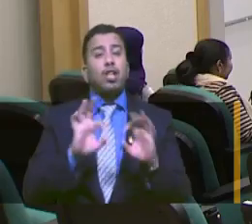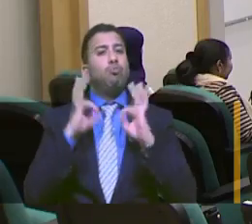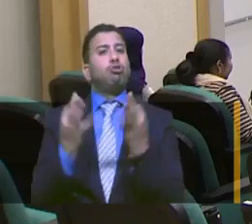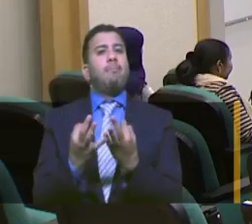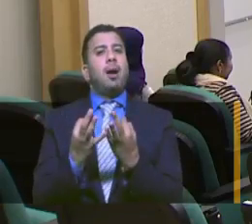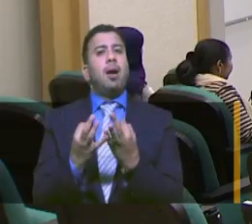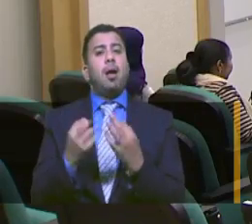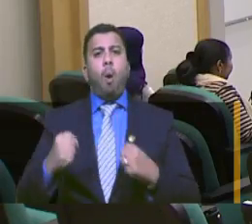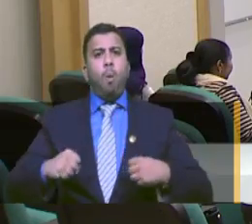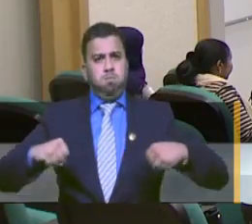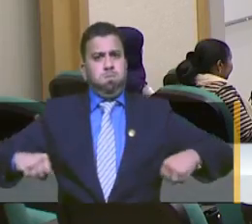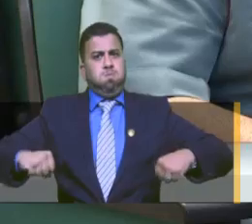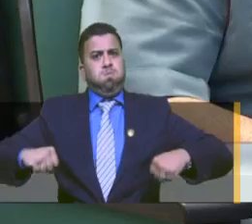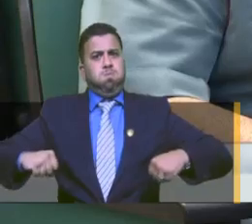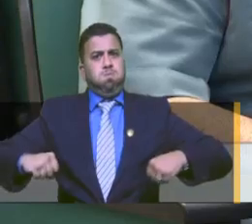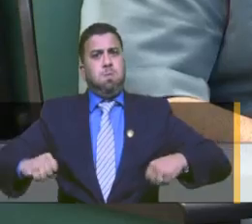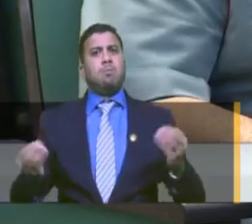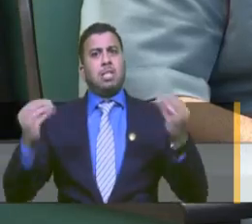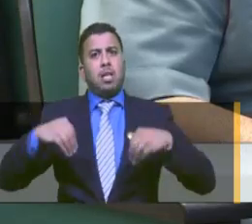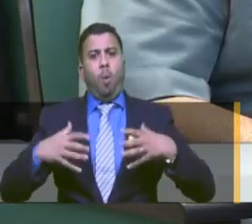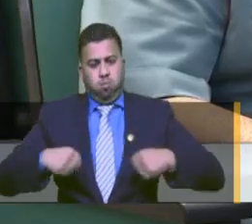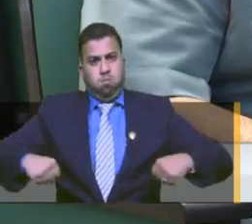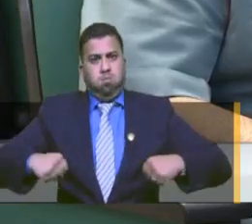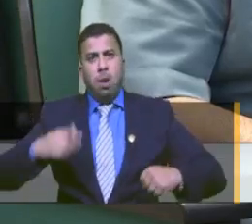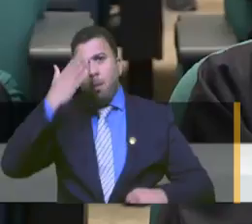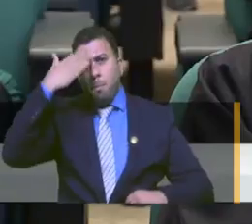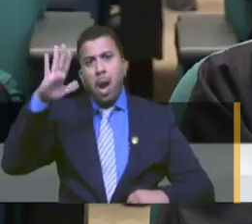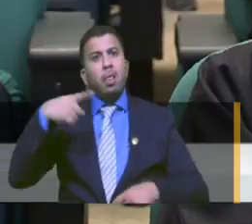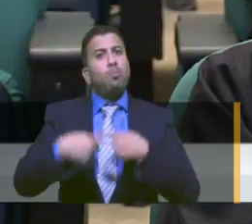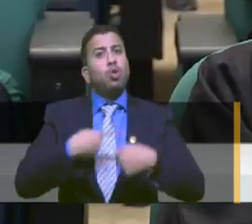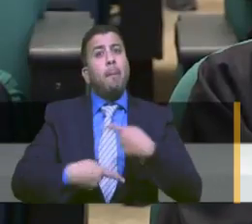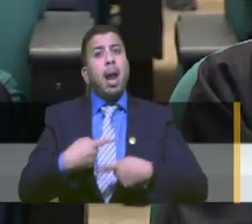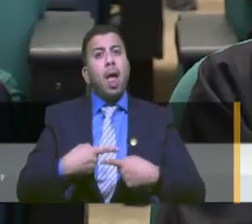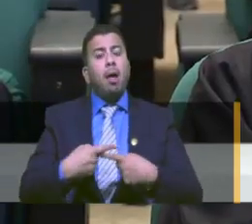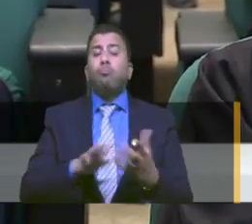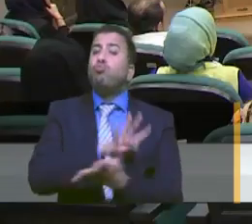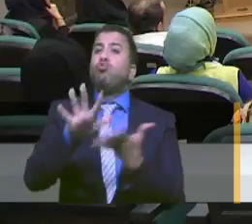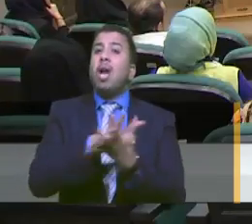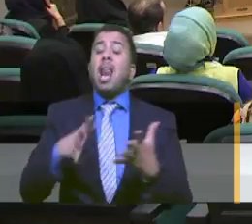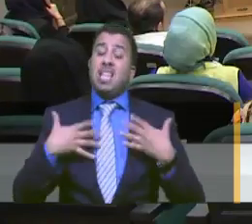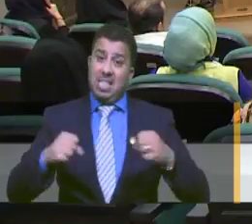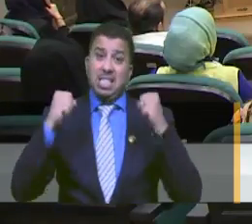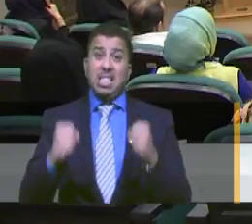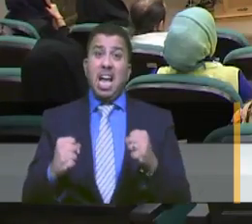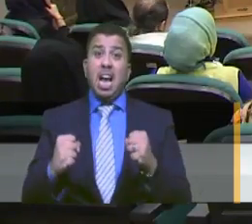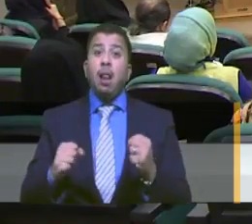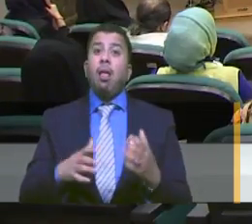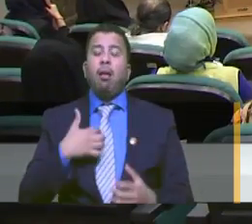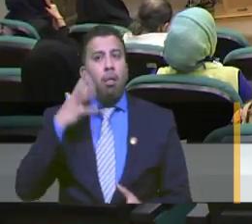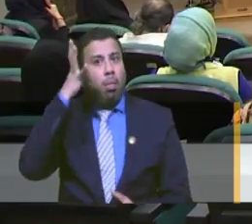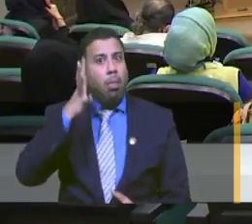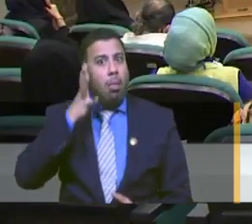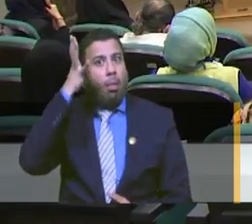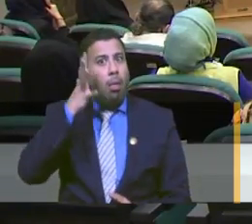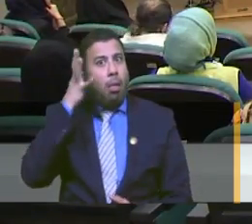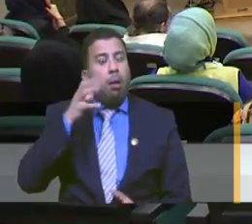المجتمع، أظهر أن السمنة وزيادة الوزن والأمراض المزمنة من أكثر القضايا الصحية التي تثير قلق